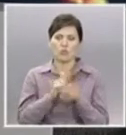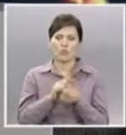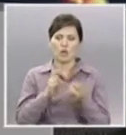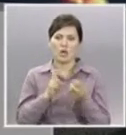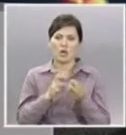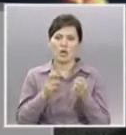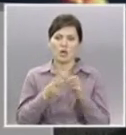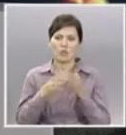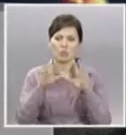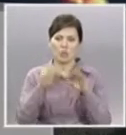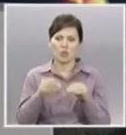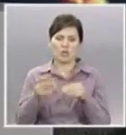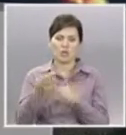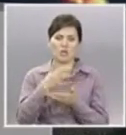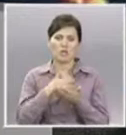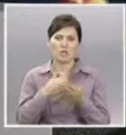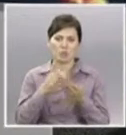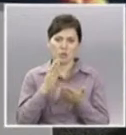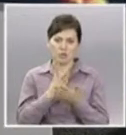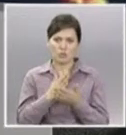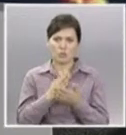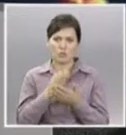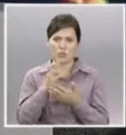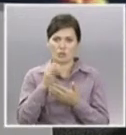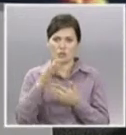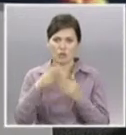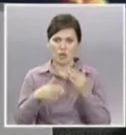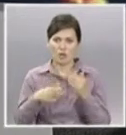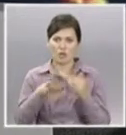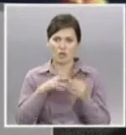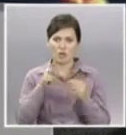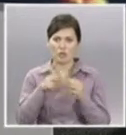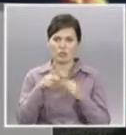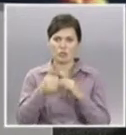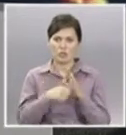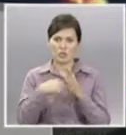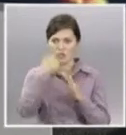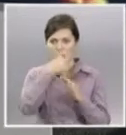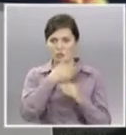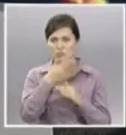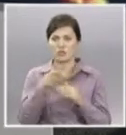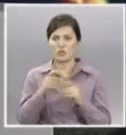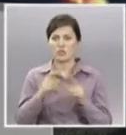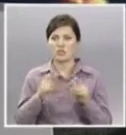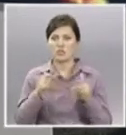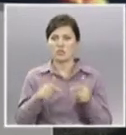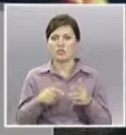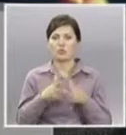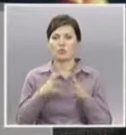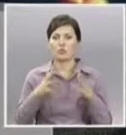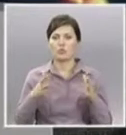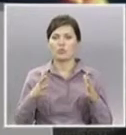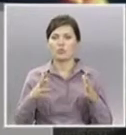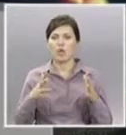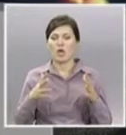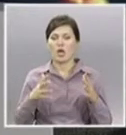мәселелердің барлығын біз қазір жинақтап отырмыз. Мынау мораторий аяқталып болып 2016 жылы біз осыған кірісуге үлкен осы